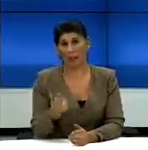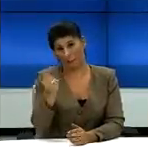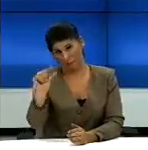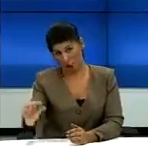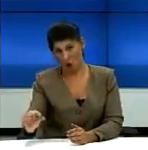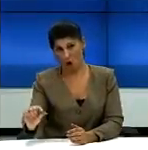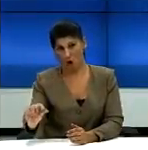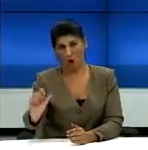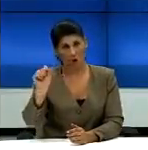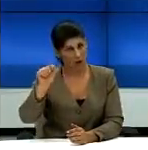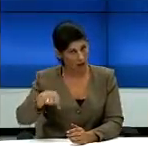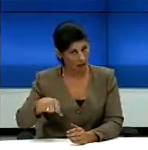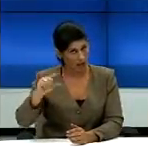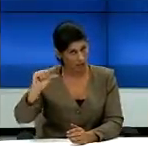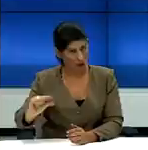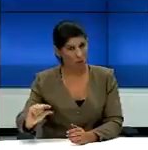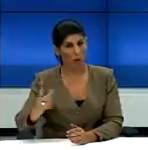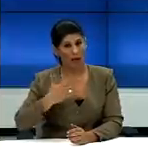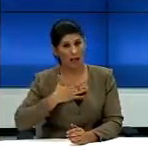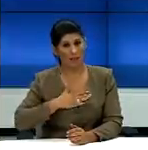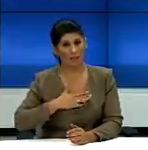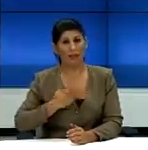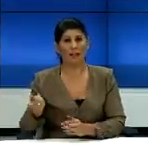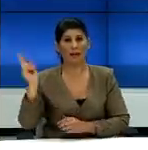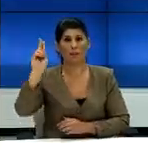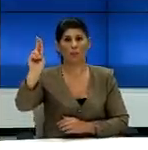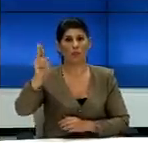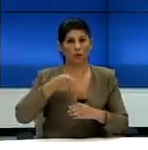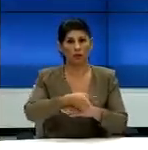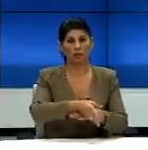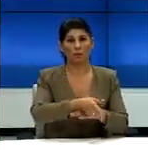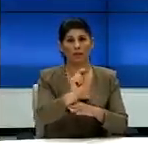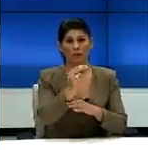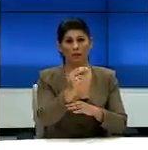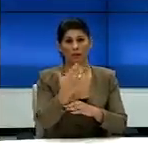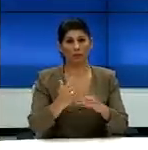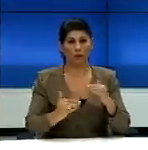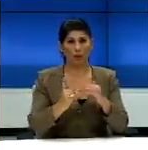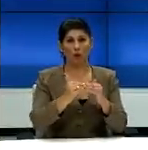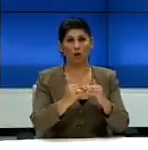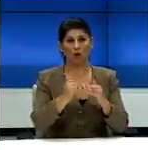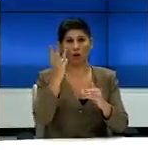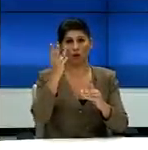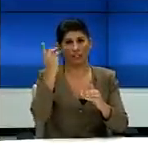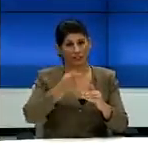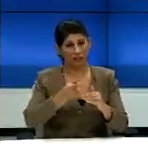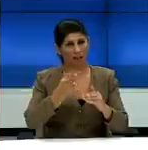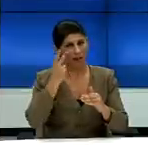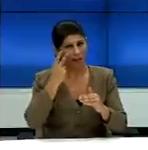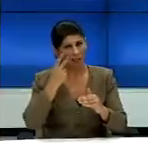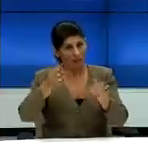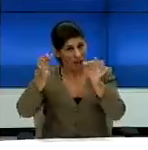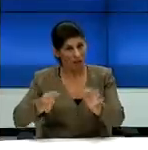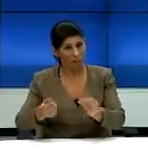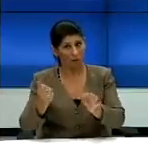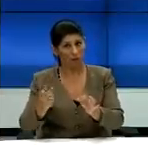ποσοστό. Μικρό ποσοστό αν θέλει κανείς να βάλει υποψηφιότητα για να μπει στη Βουλή που έχει όριο το 3. Αλλά δείτε το απόλυτο